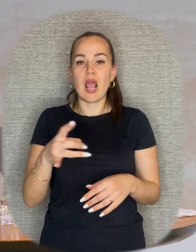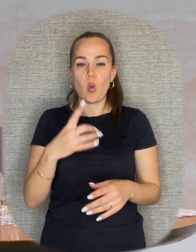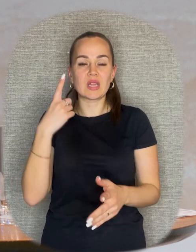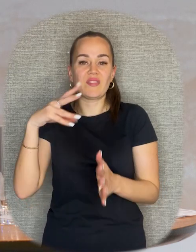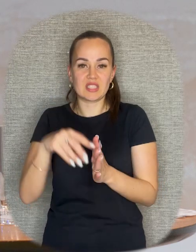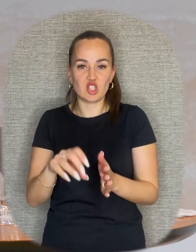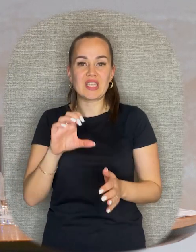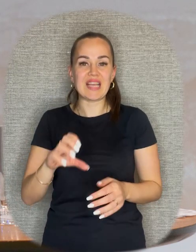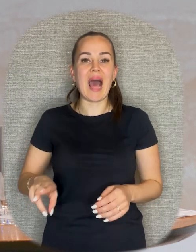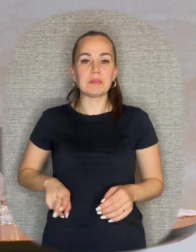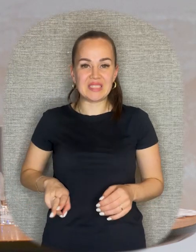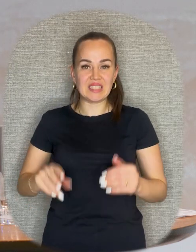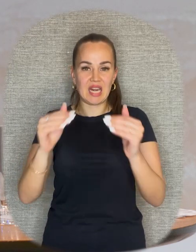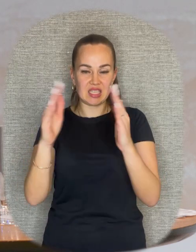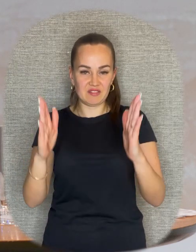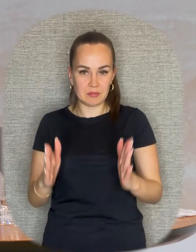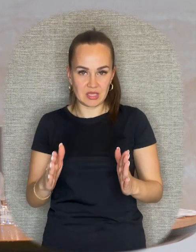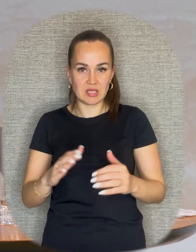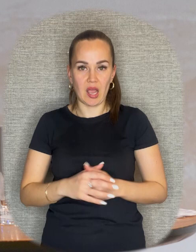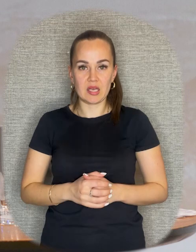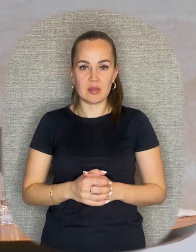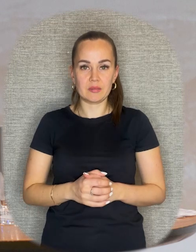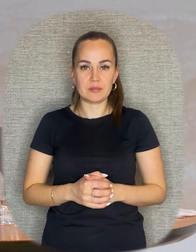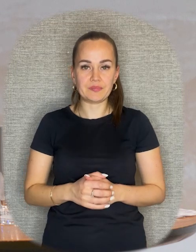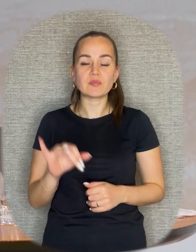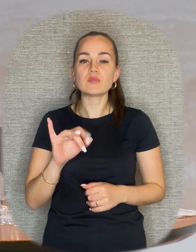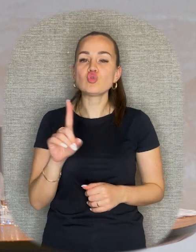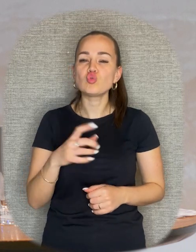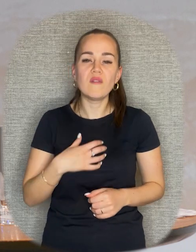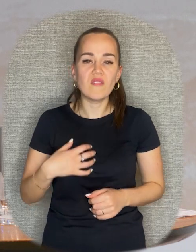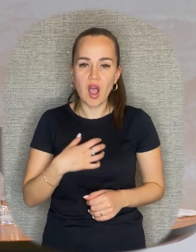создать площадь районного значения с административными